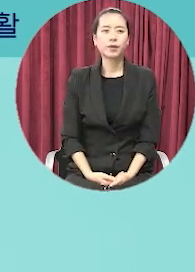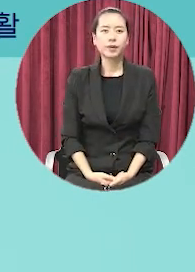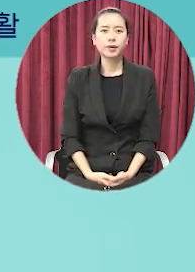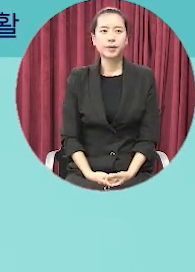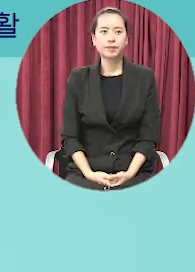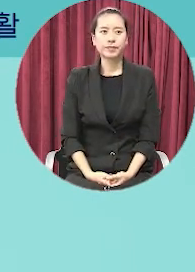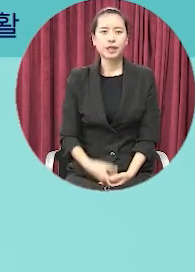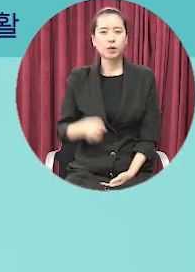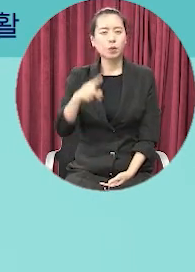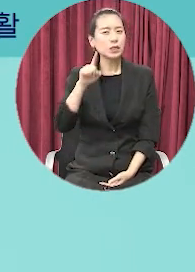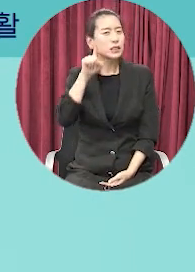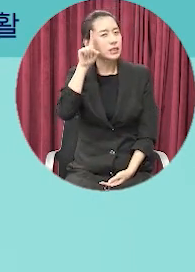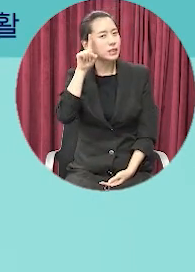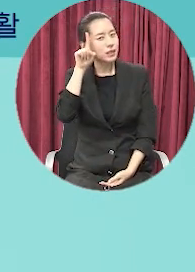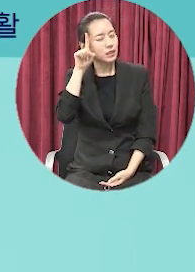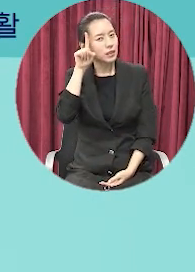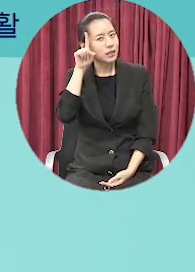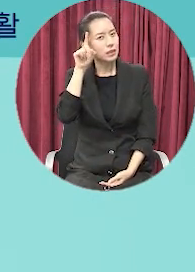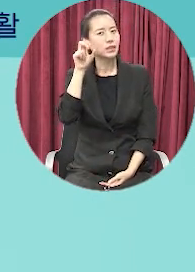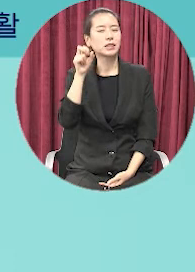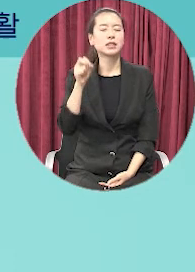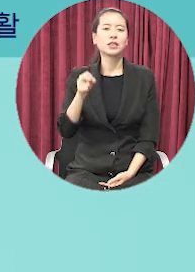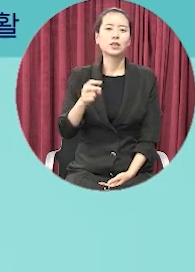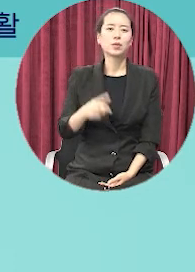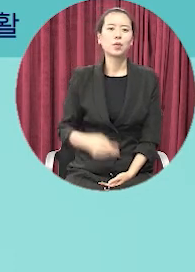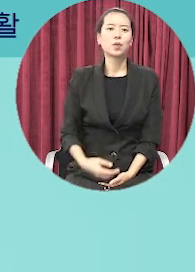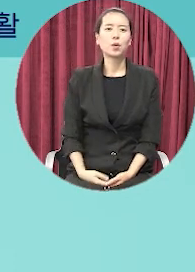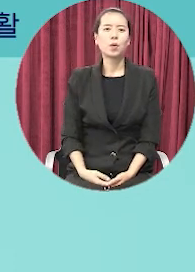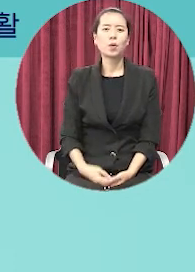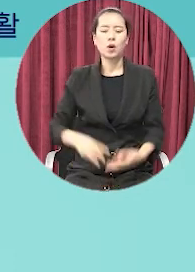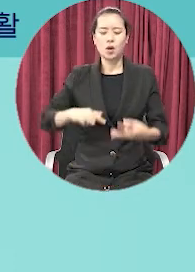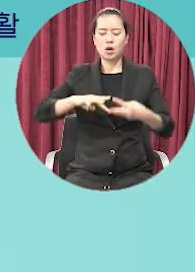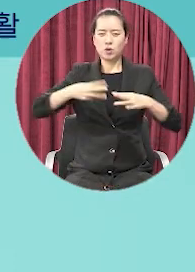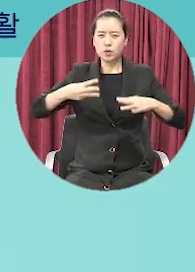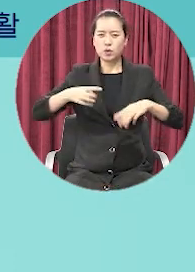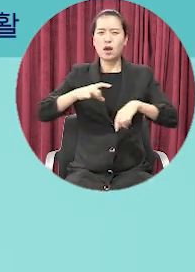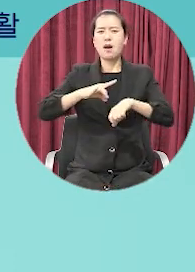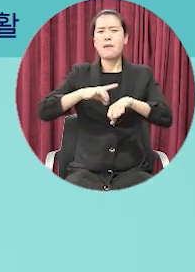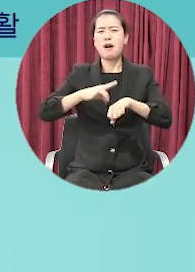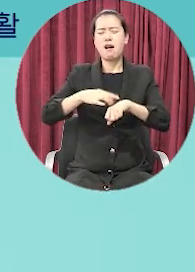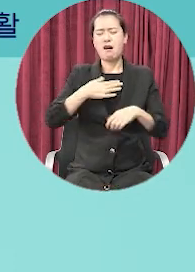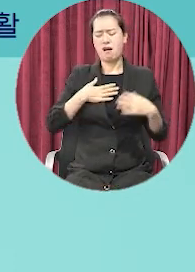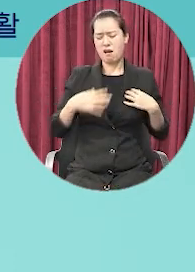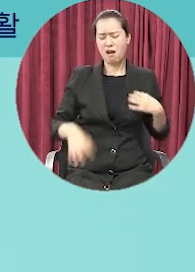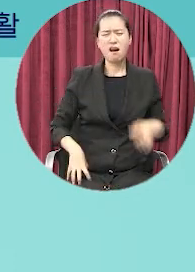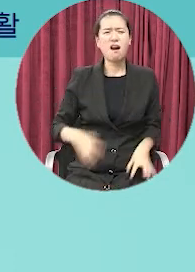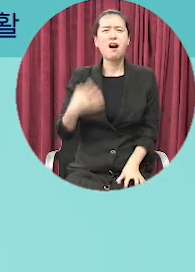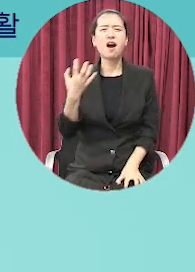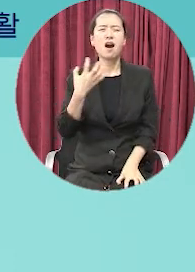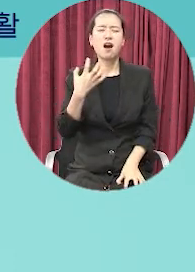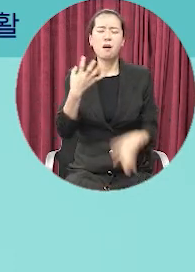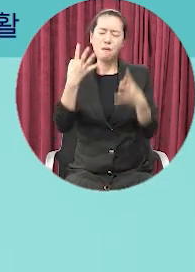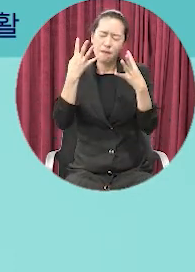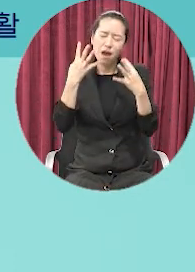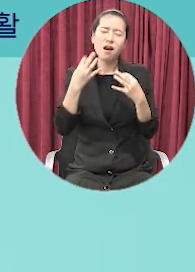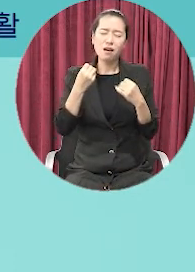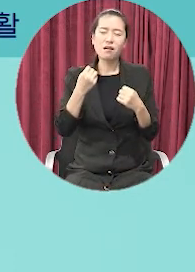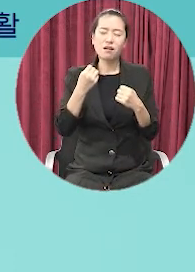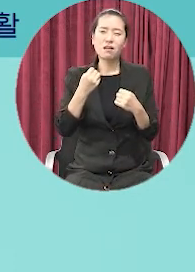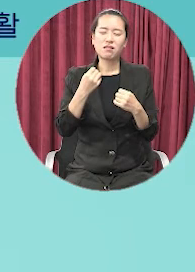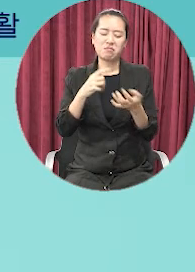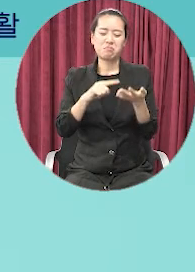그 스트레스 매니지먼트라든지 또 이 근골격계 통증에 대한 관리의 필요가 굉장히 많은 것을 알 수가